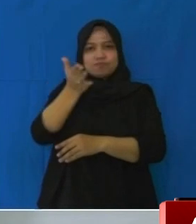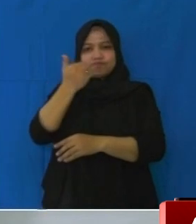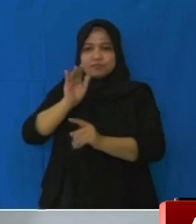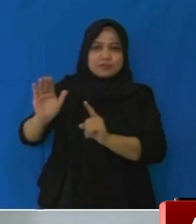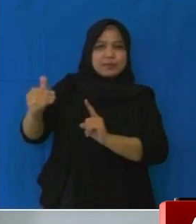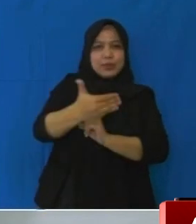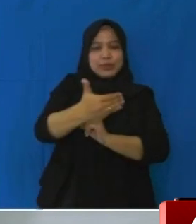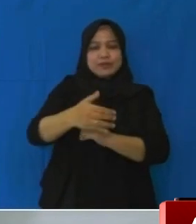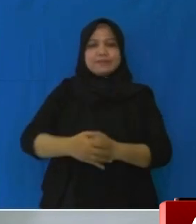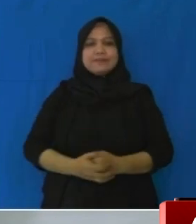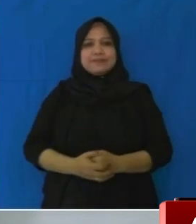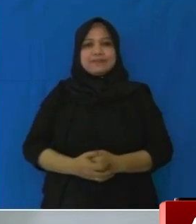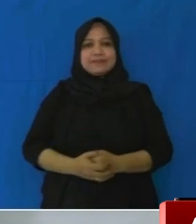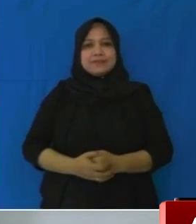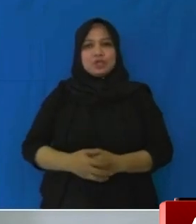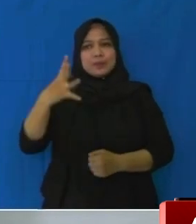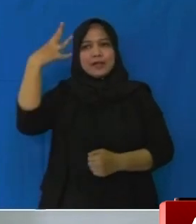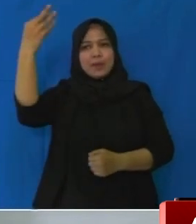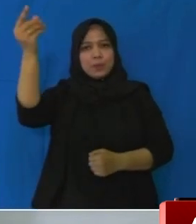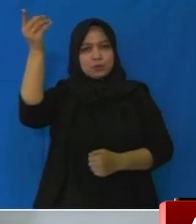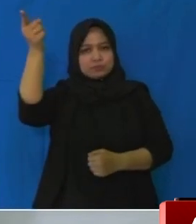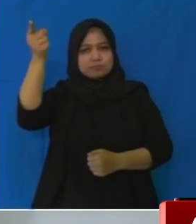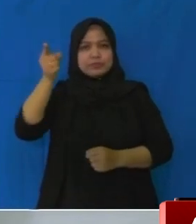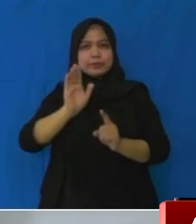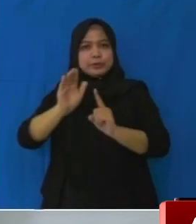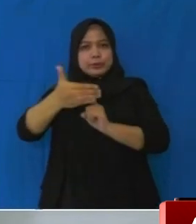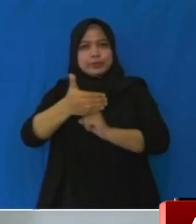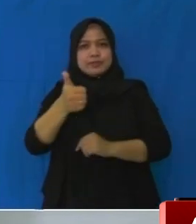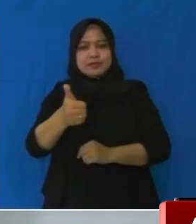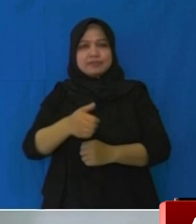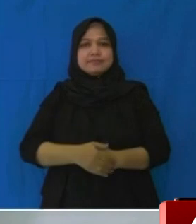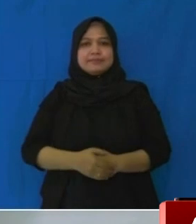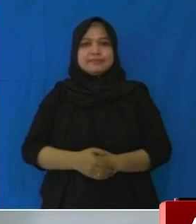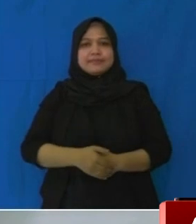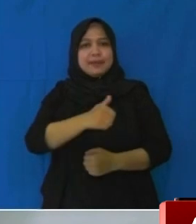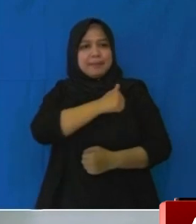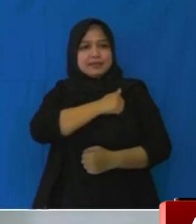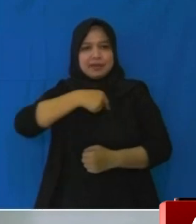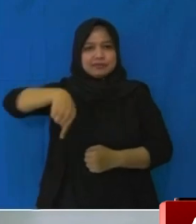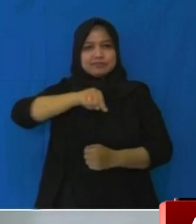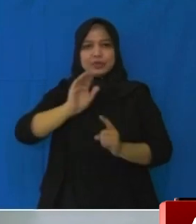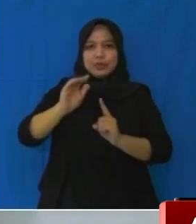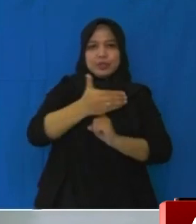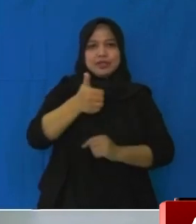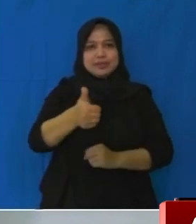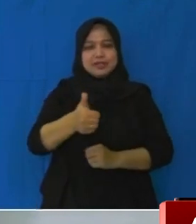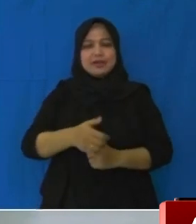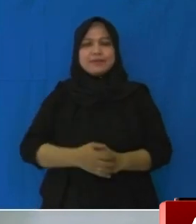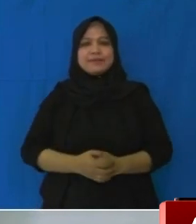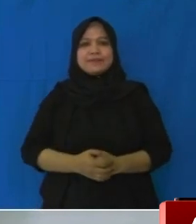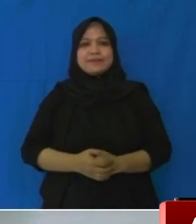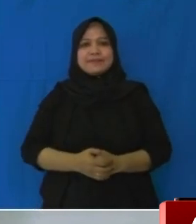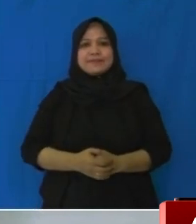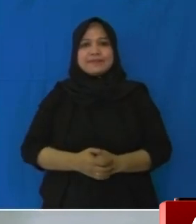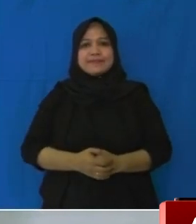lindungi kampung halaman kita lindungi bangsa kita Hai Kami yakin